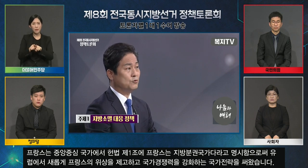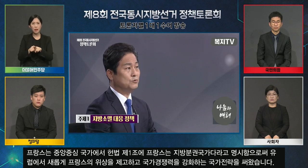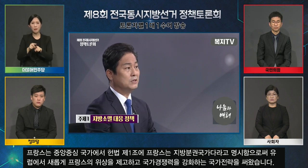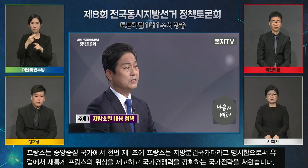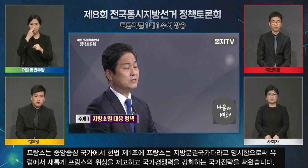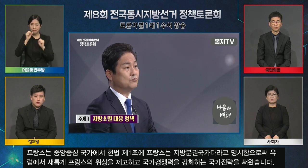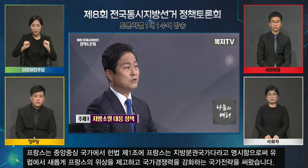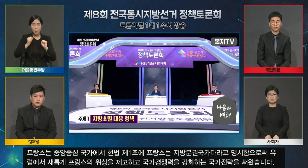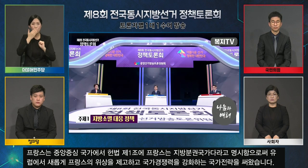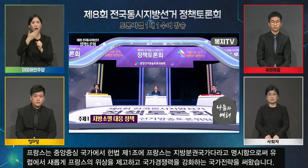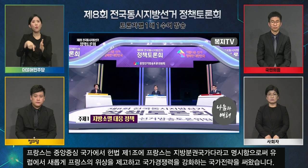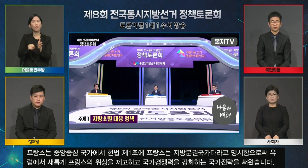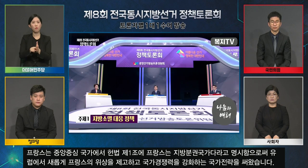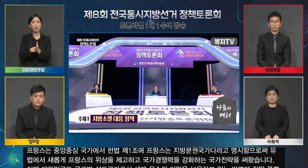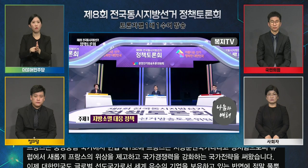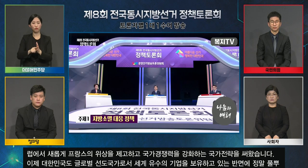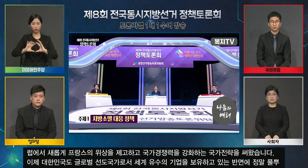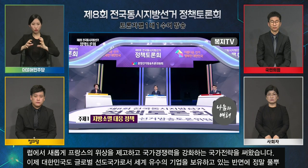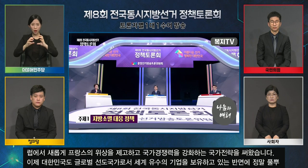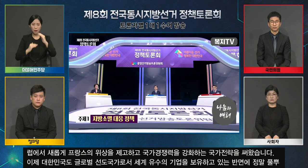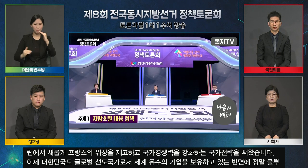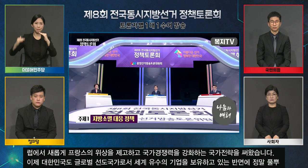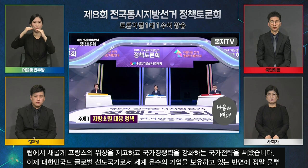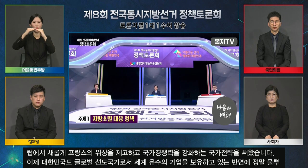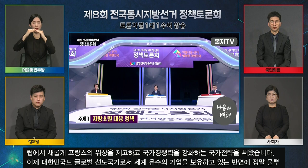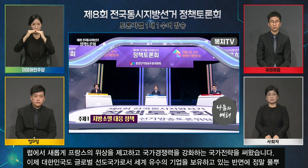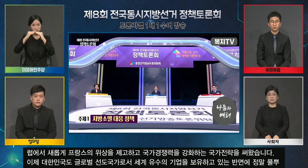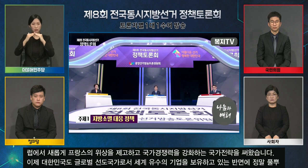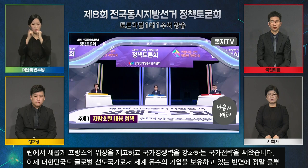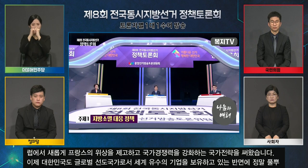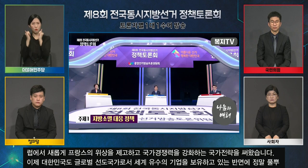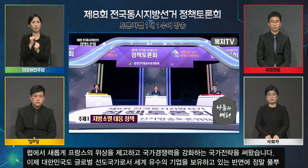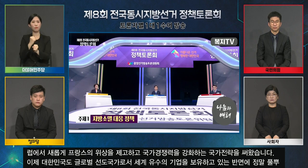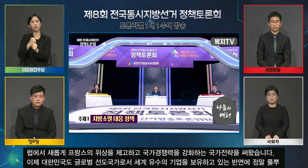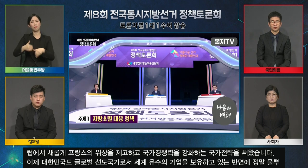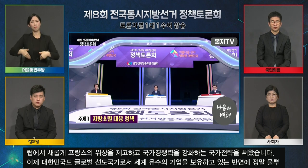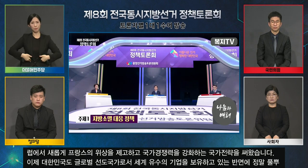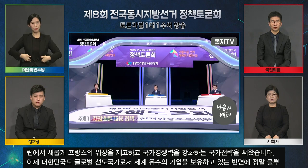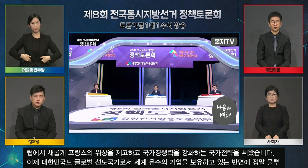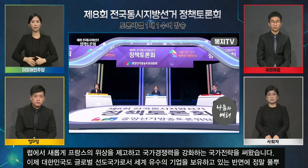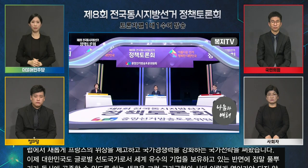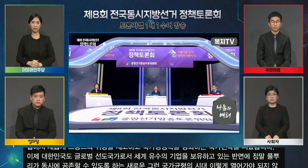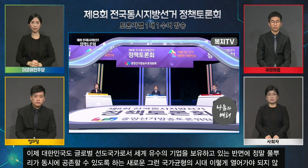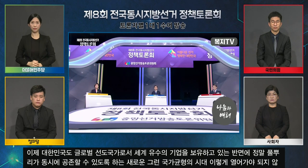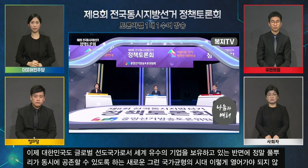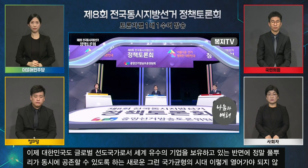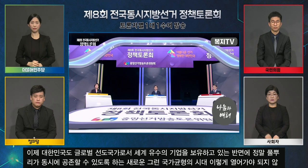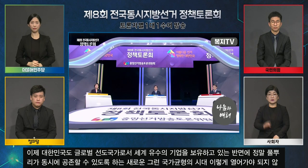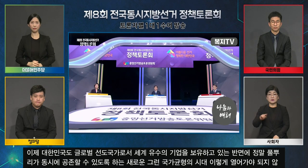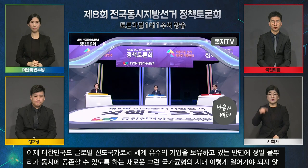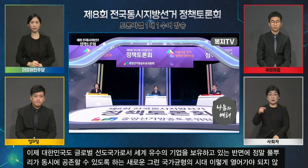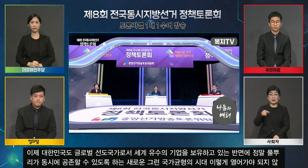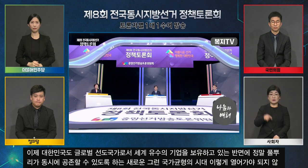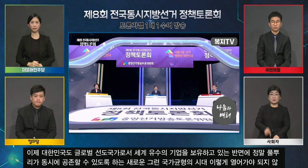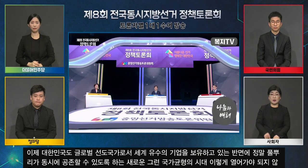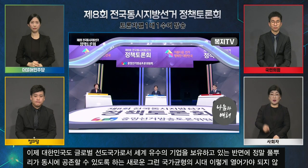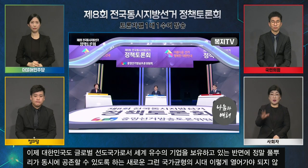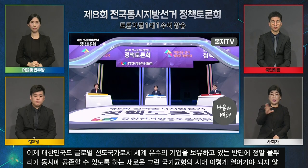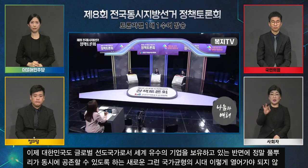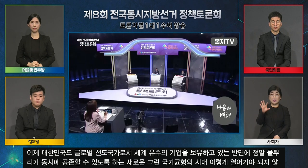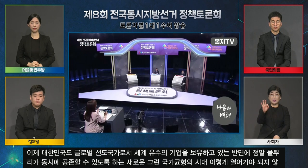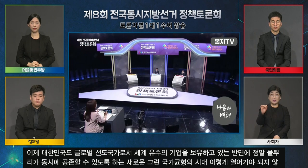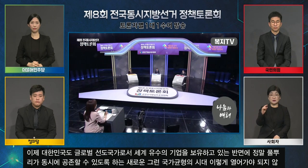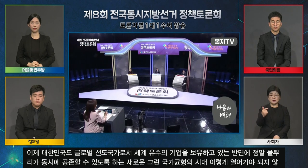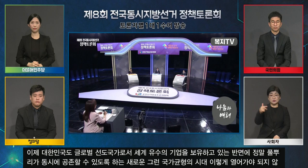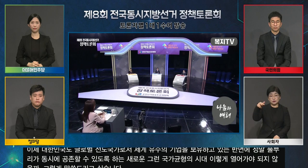새로운 국가 균형의 시대 이렇게 열어가야 되지 않을까 그렇게 말씀드리고 싶습니다. 네, 이어서 정의당 이윤주 원내수석부 대표